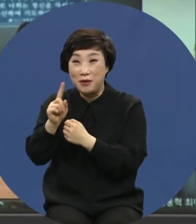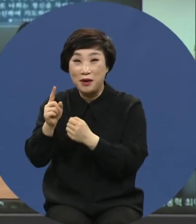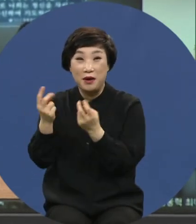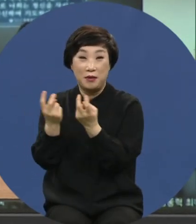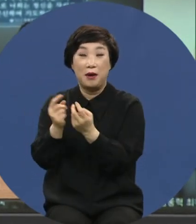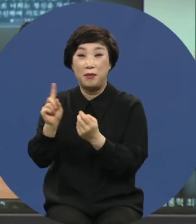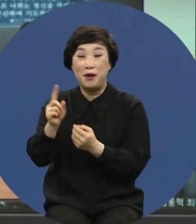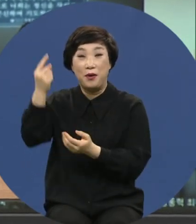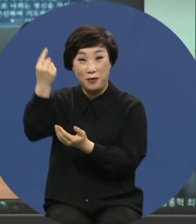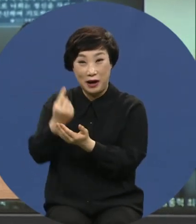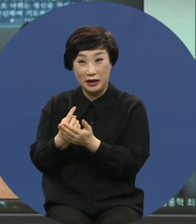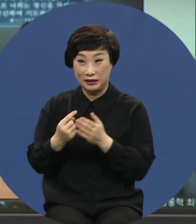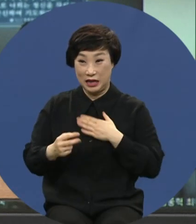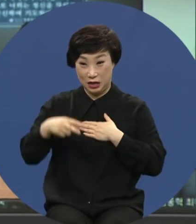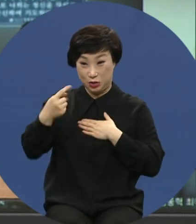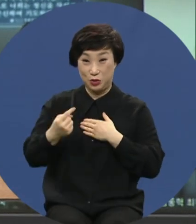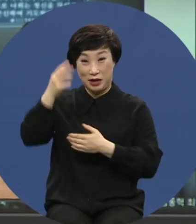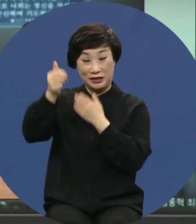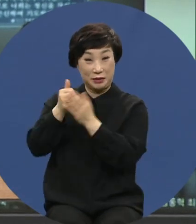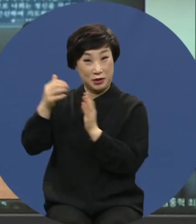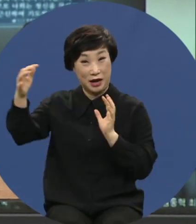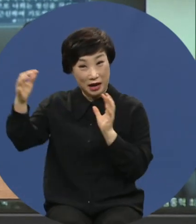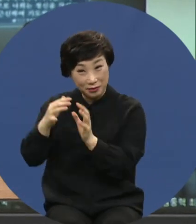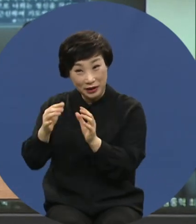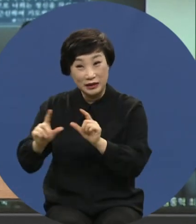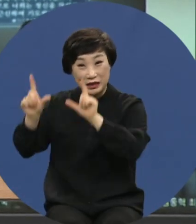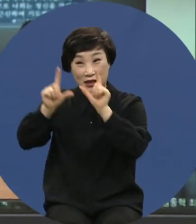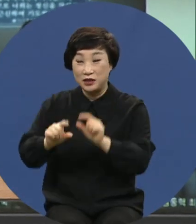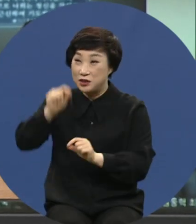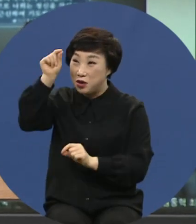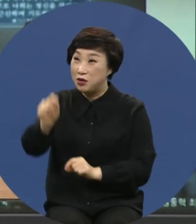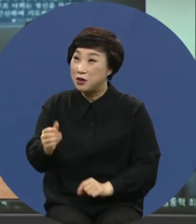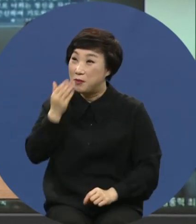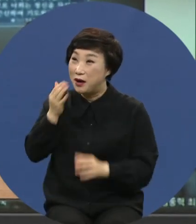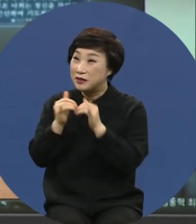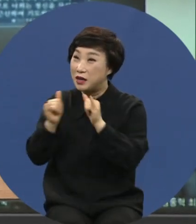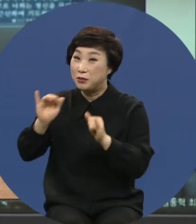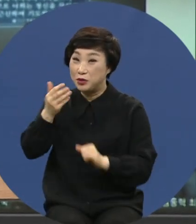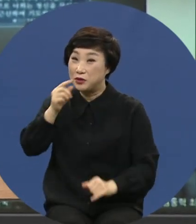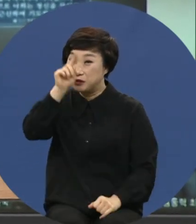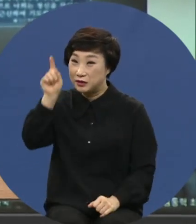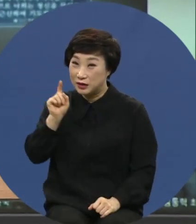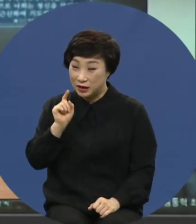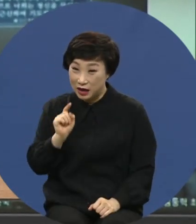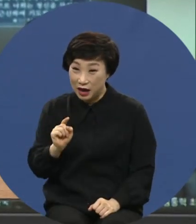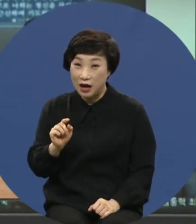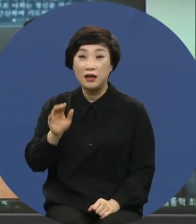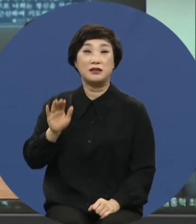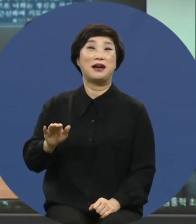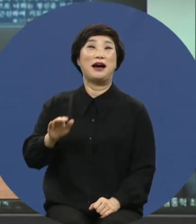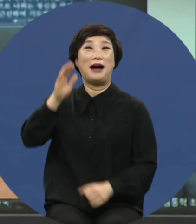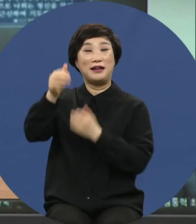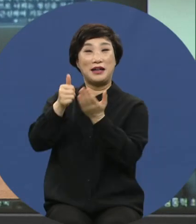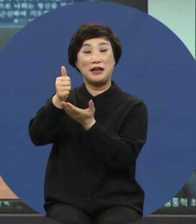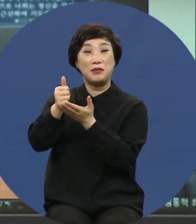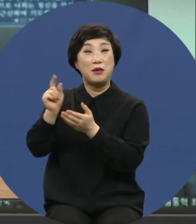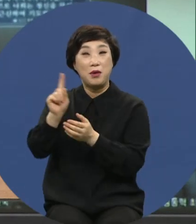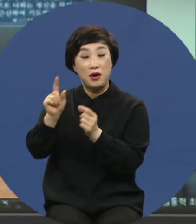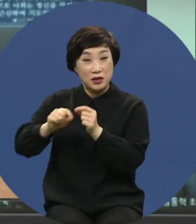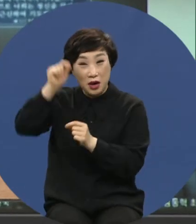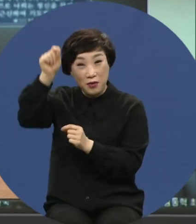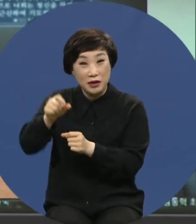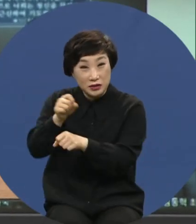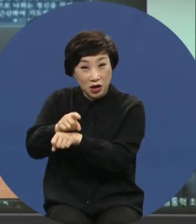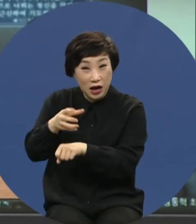임해서 나도 하나님과 같이 영원히 살 수 있는 사람이냐 하는 것은 하나님은 어떤 영원성을